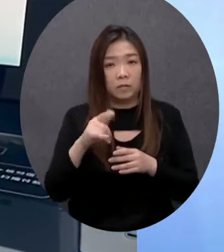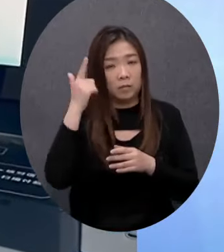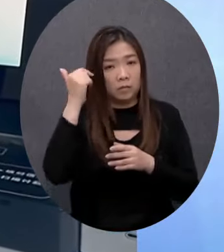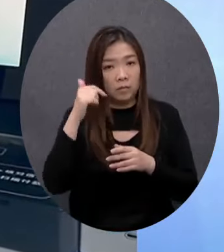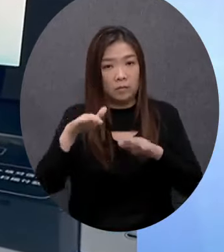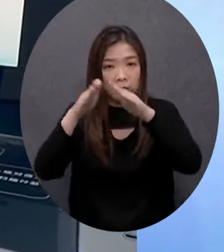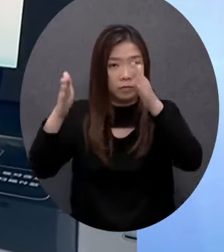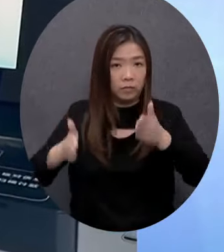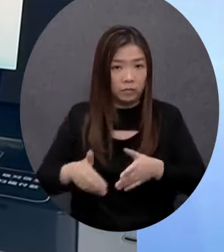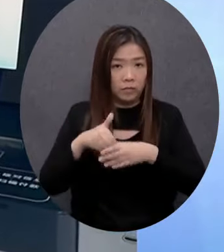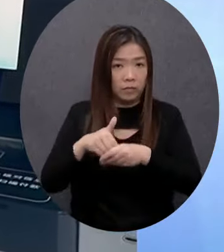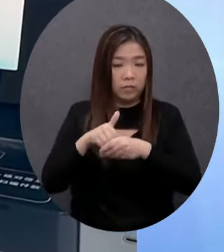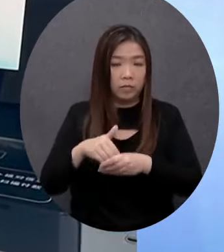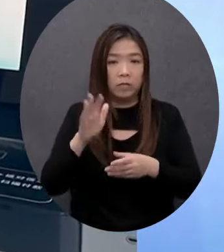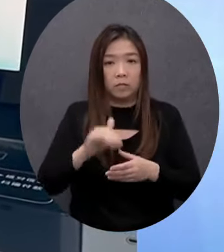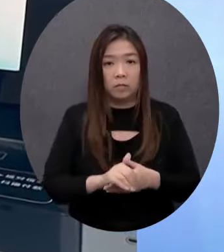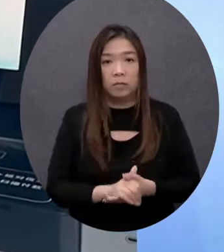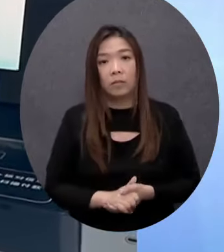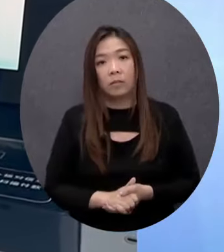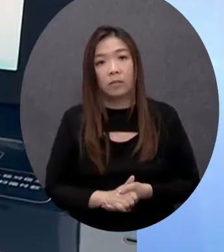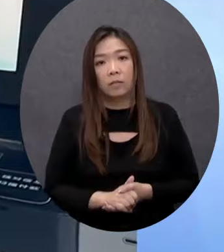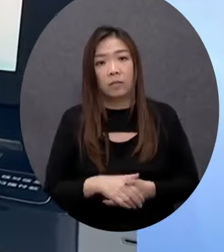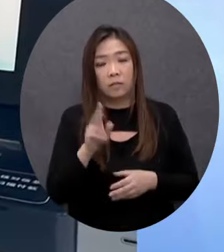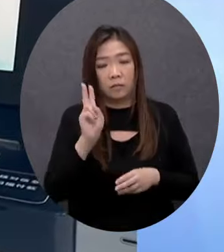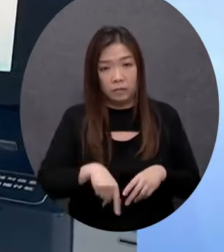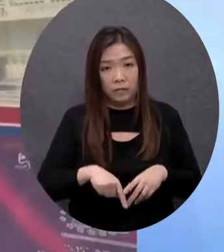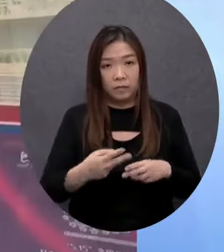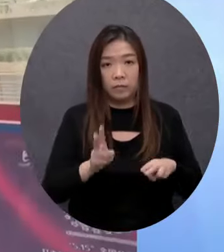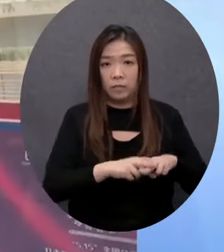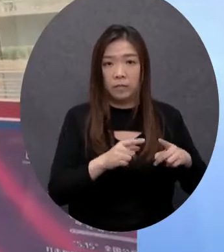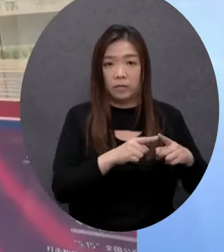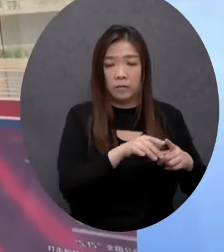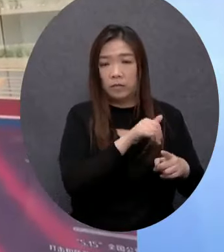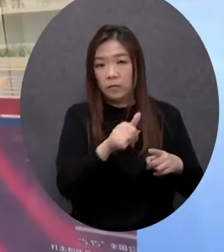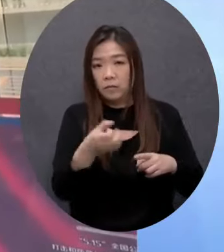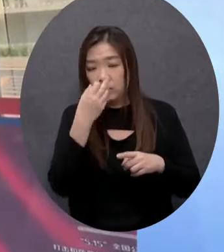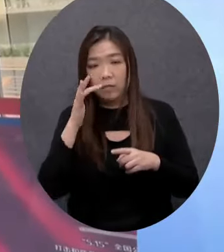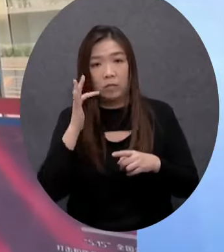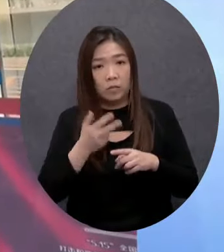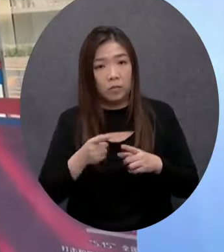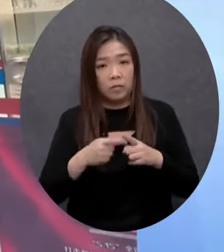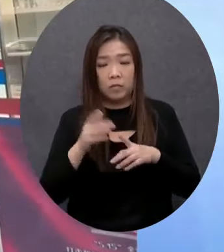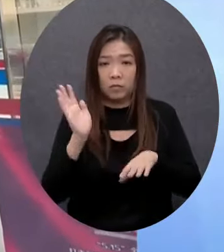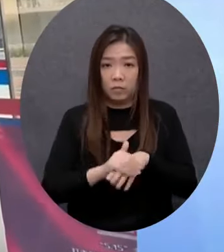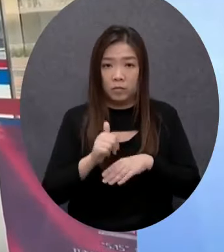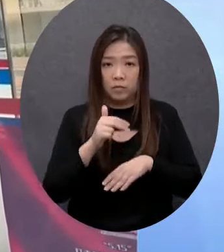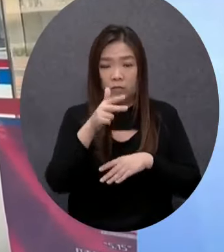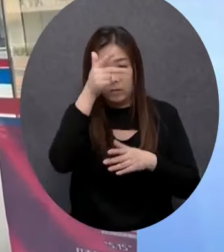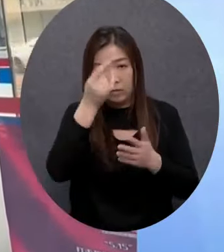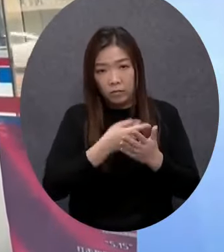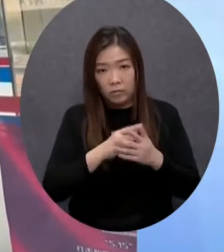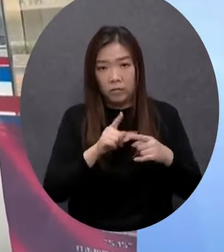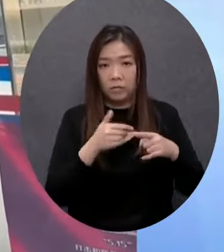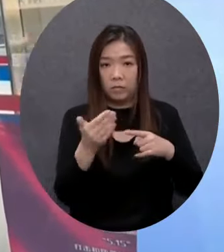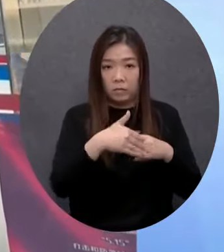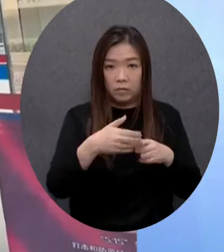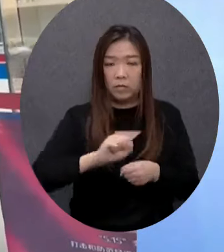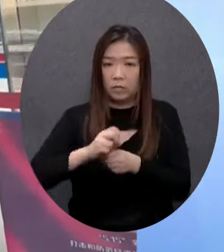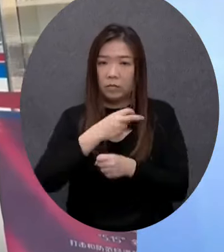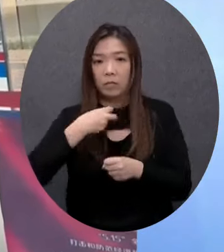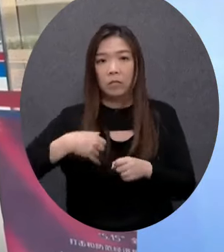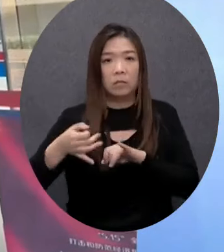提交申请。即日开始，内地居民赴港澳人才签注政策亦都由粤港澳大湾区扩大到北